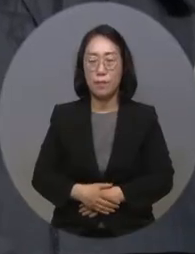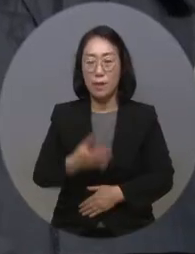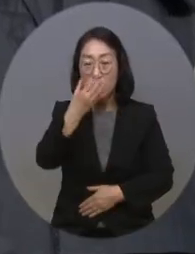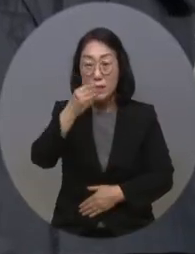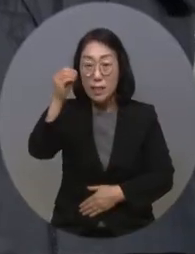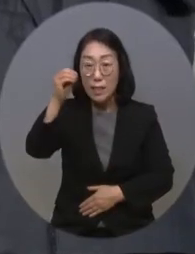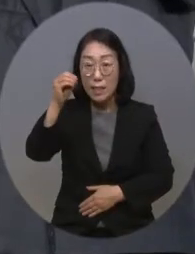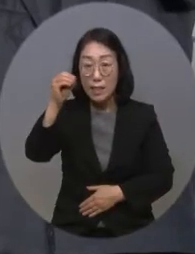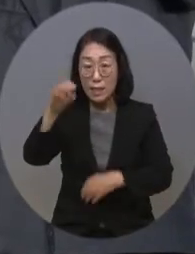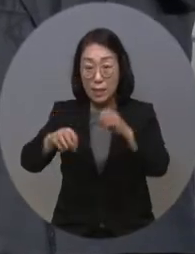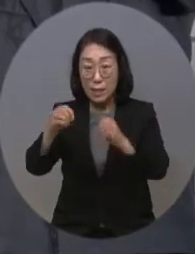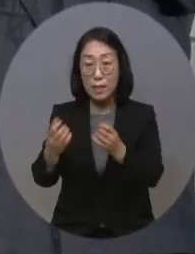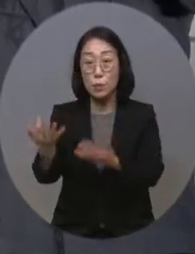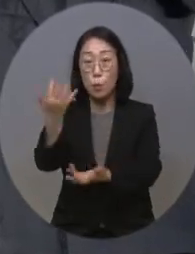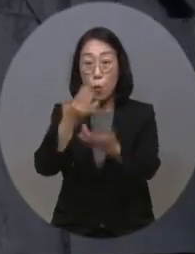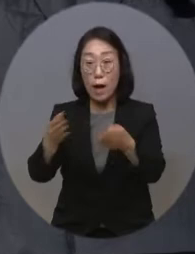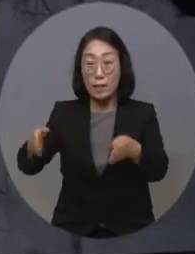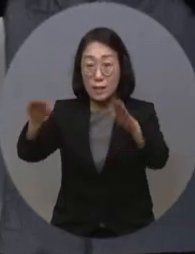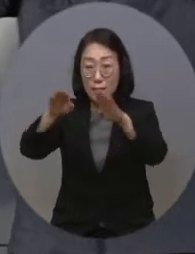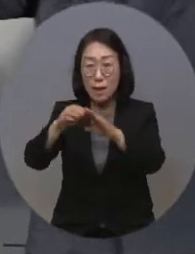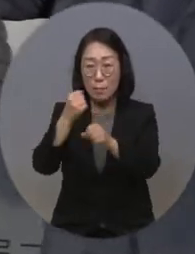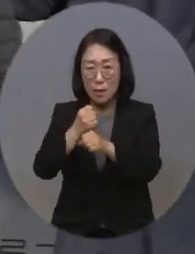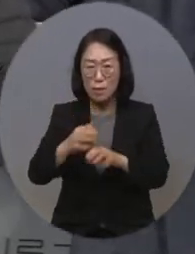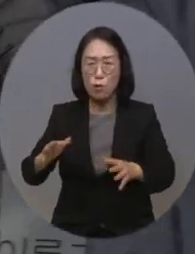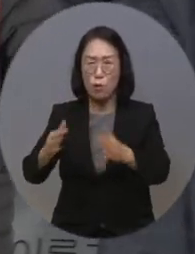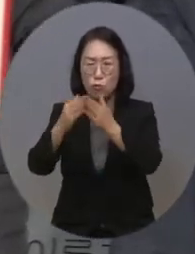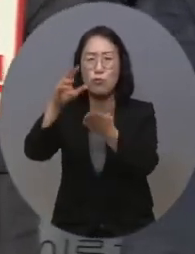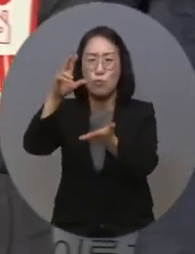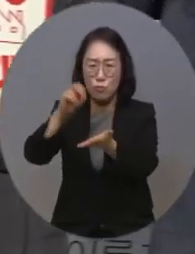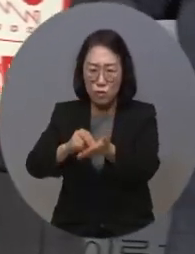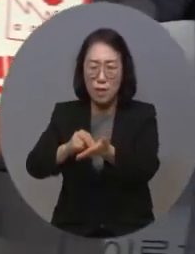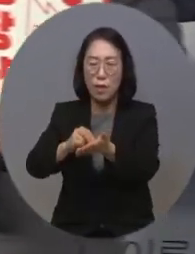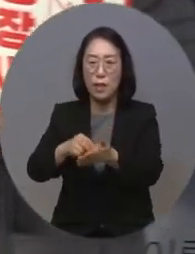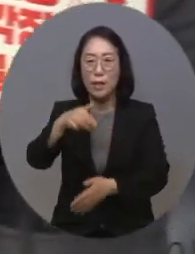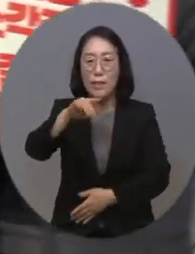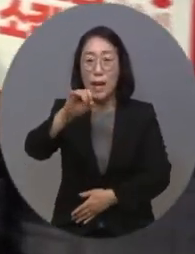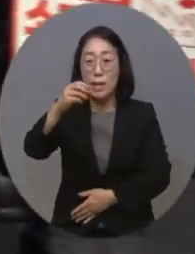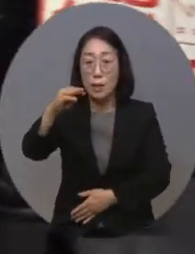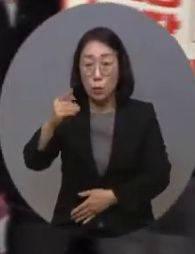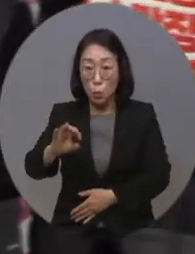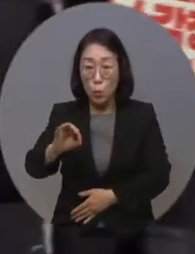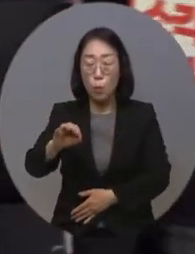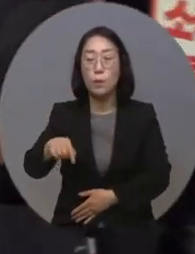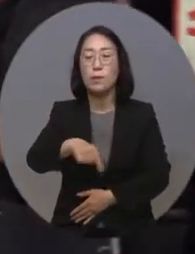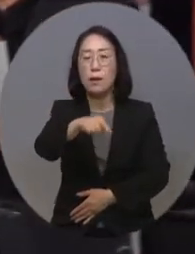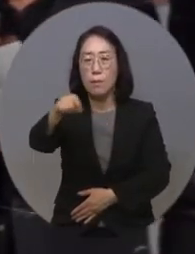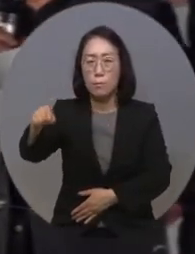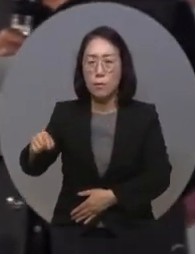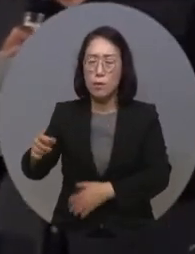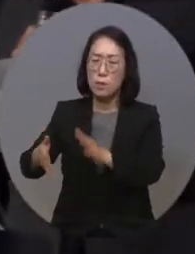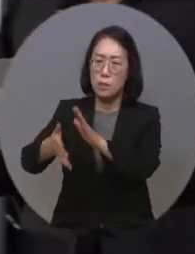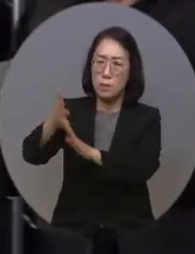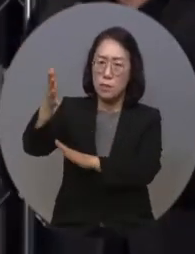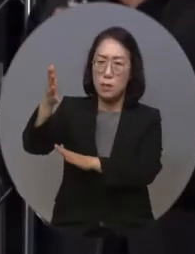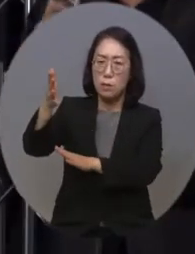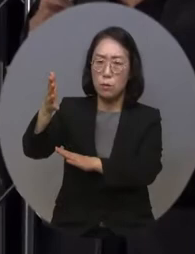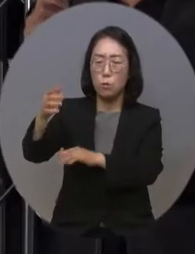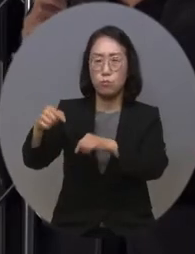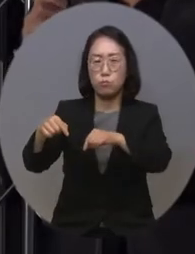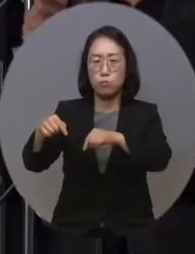소각장 걸린 문제로 시와 오랜기간 대립하고 있는 잘 똥 주민들은 시가 추진하는 사업이